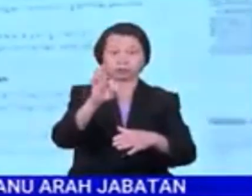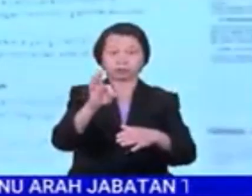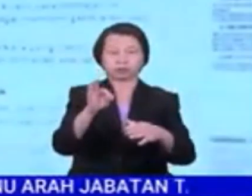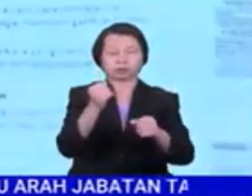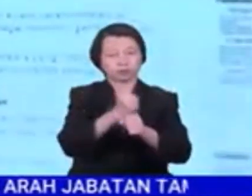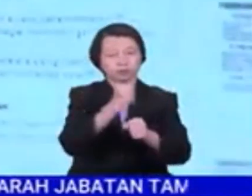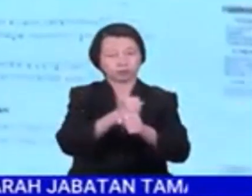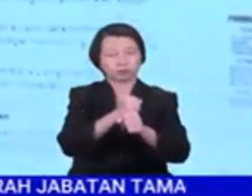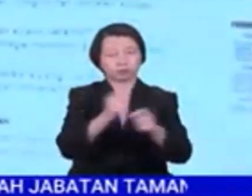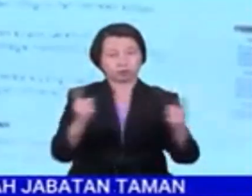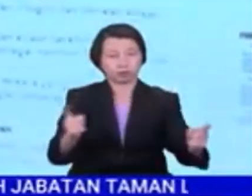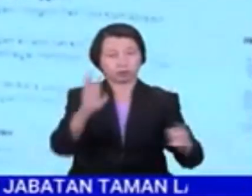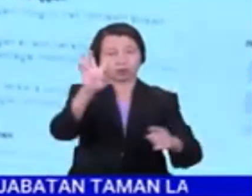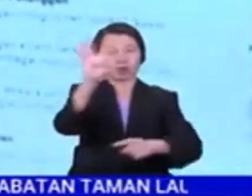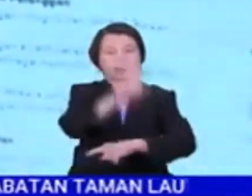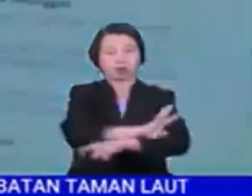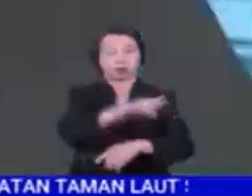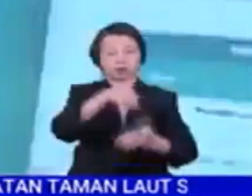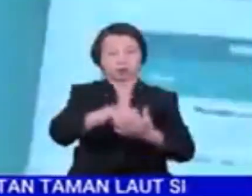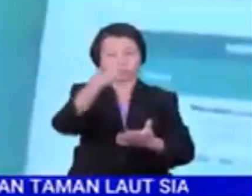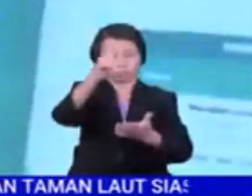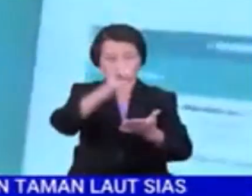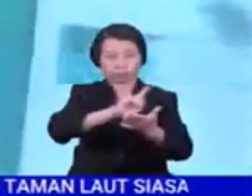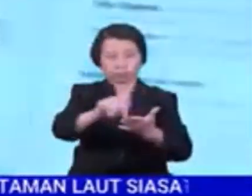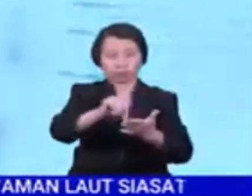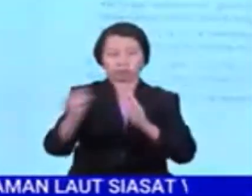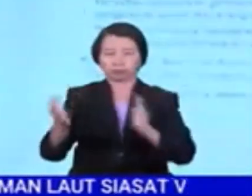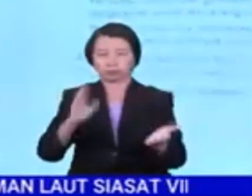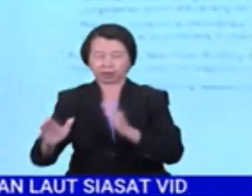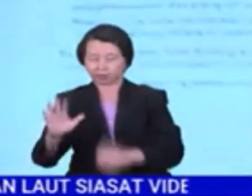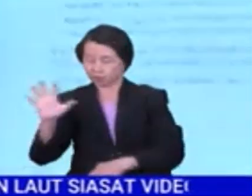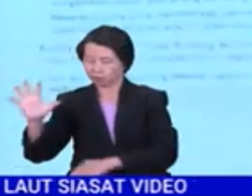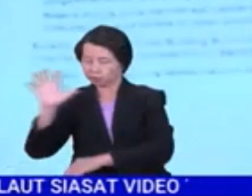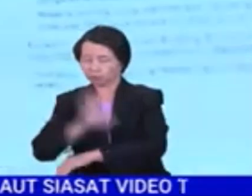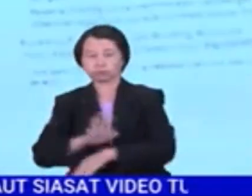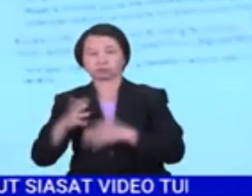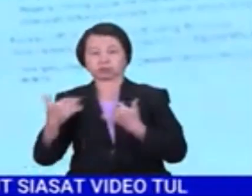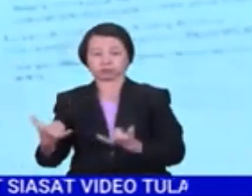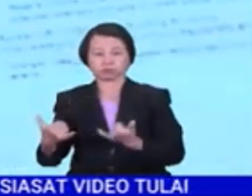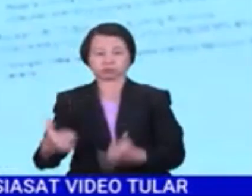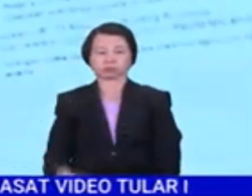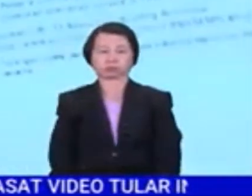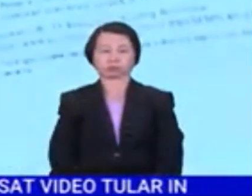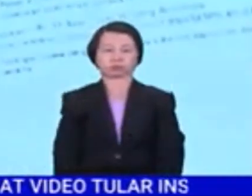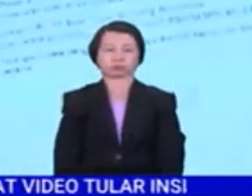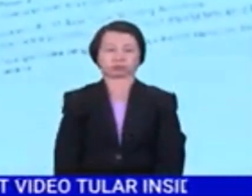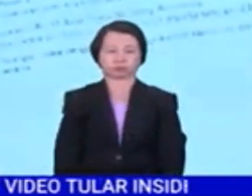keanjalan bekerja sepanjang 4 hari dalam seminggu berbanding 5 hari ketika ini.